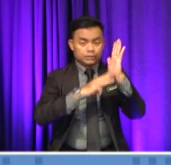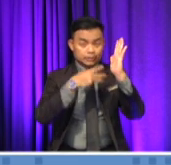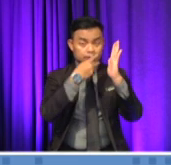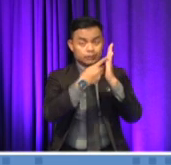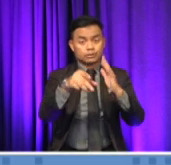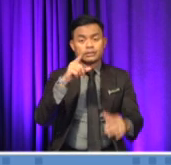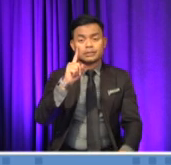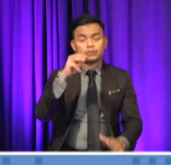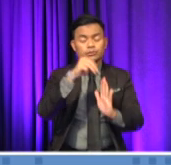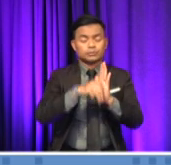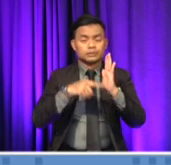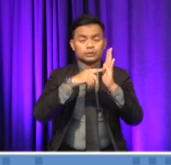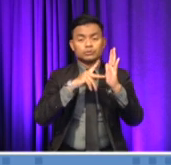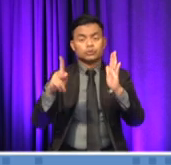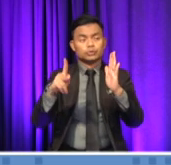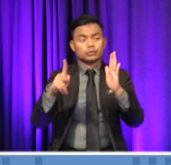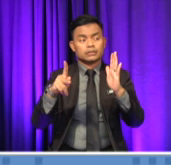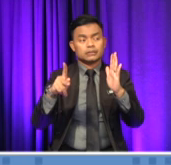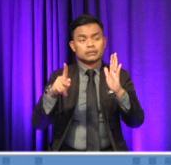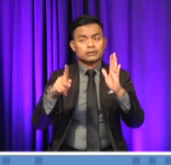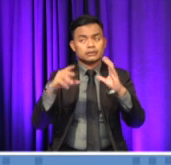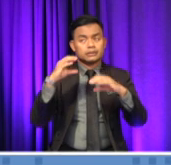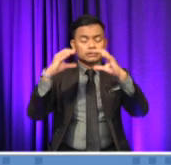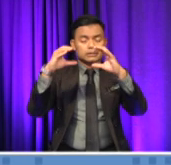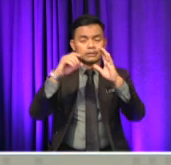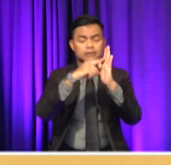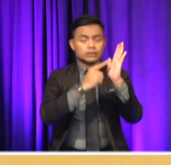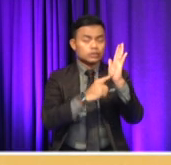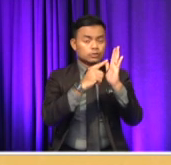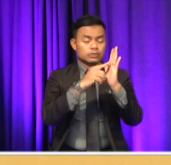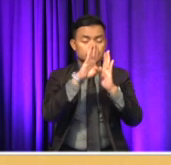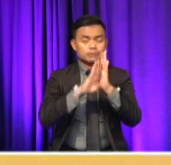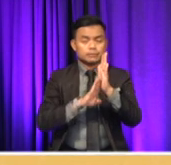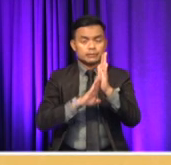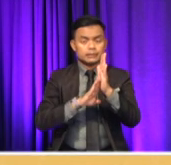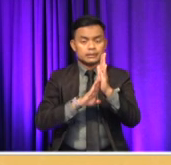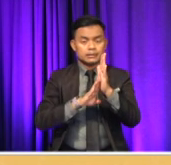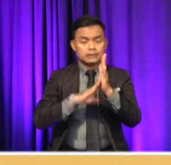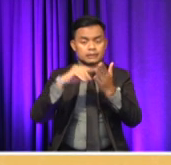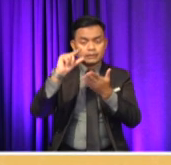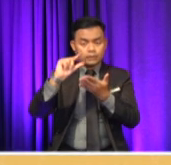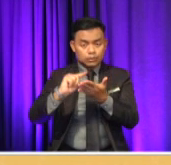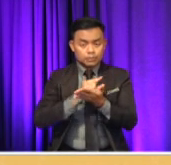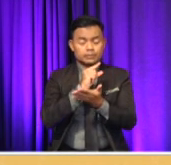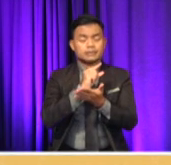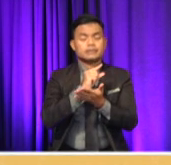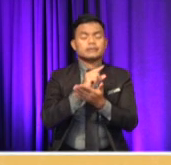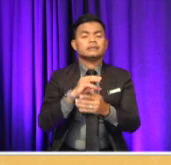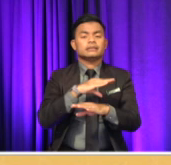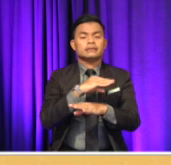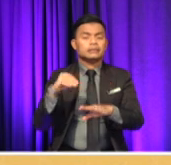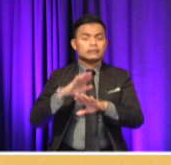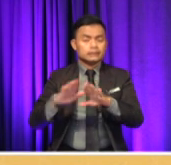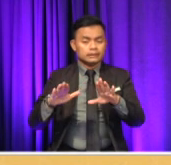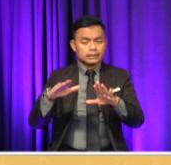cara Swiss beroperasi dan namun Swiss yang tak lengkap susu dikosongkan